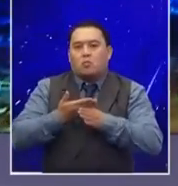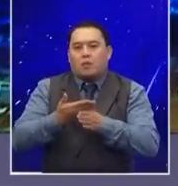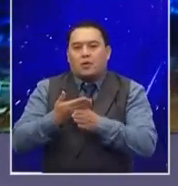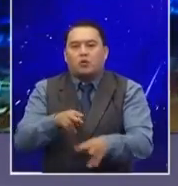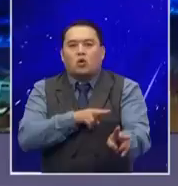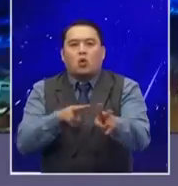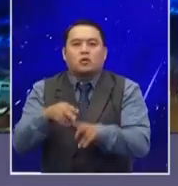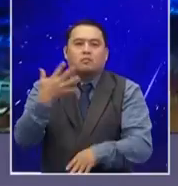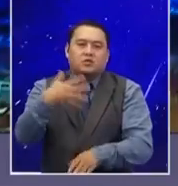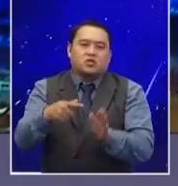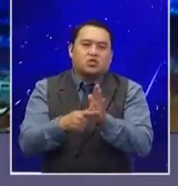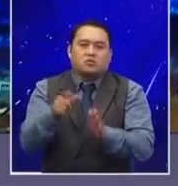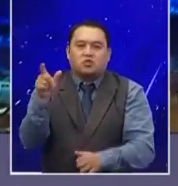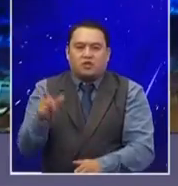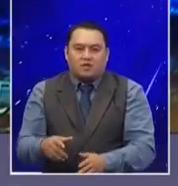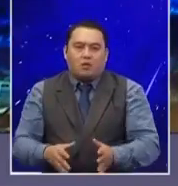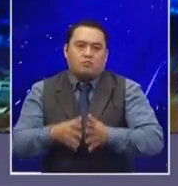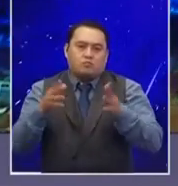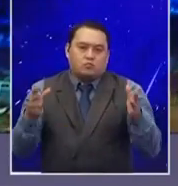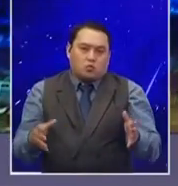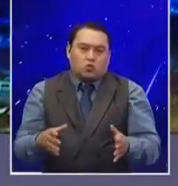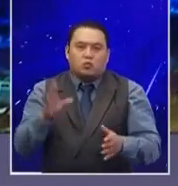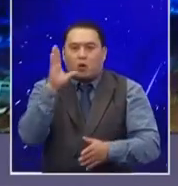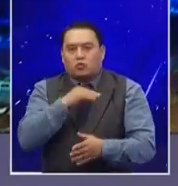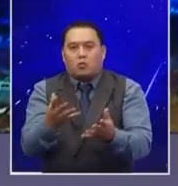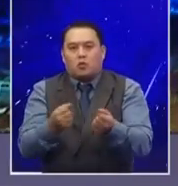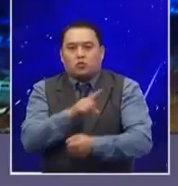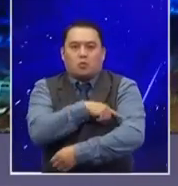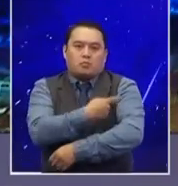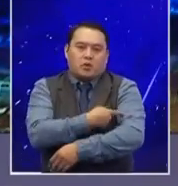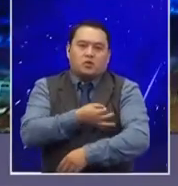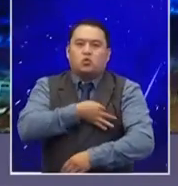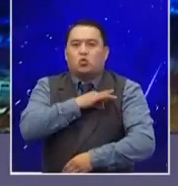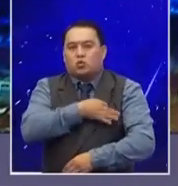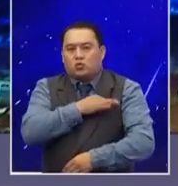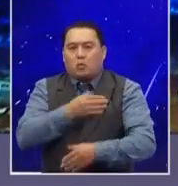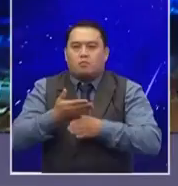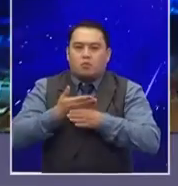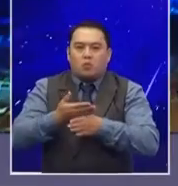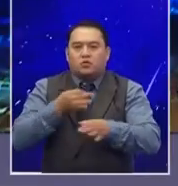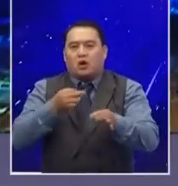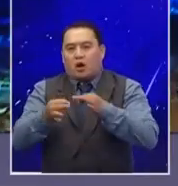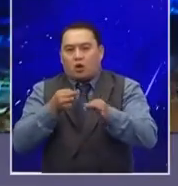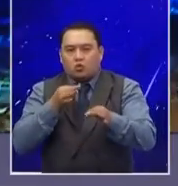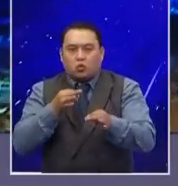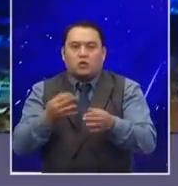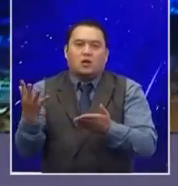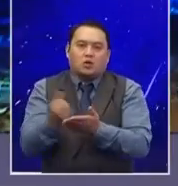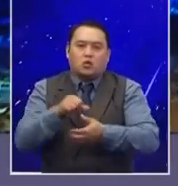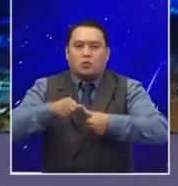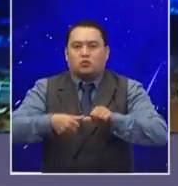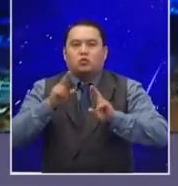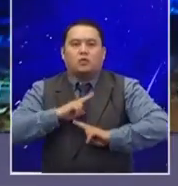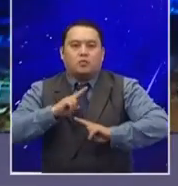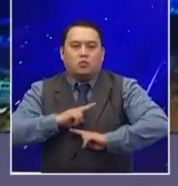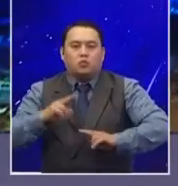около 57 человек. Большая часть из них смогла получить медицинскую и юридическую помощь, а другие же нашли постоянную